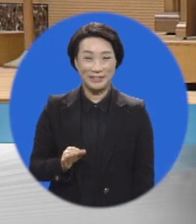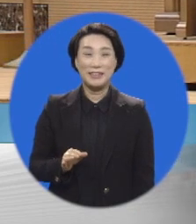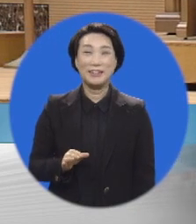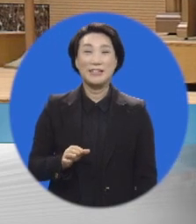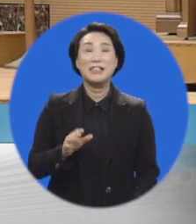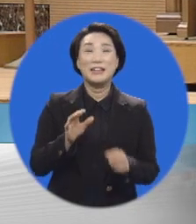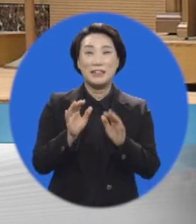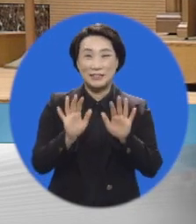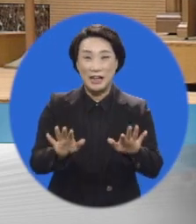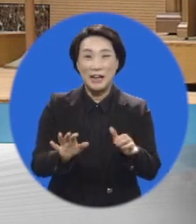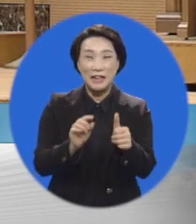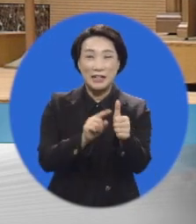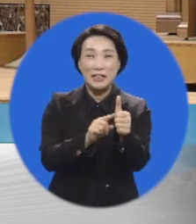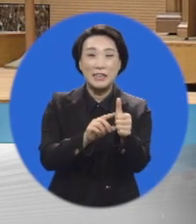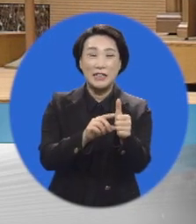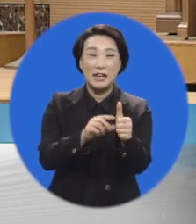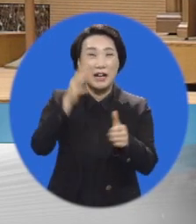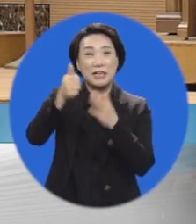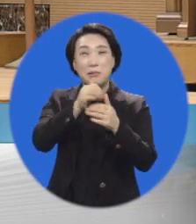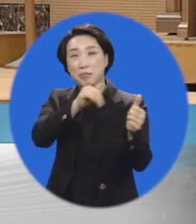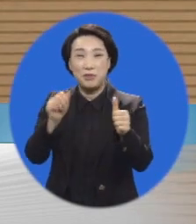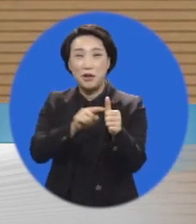여호수아야 예